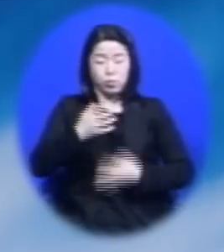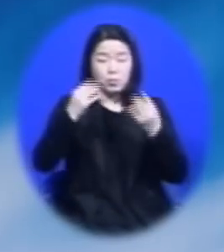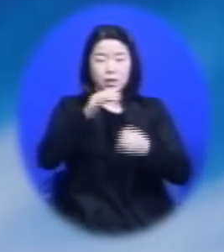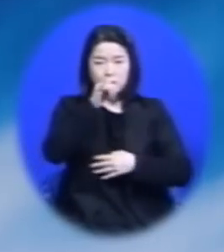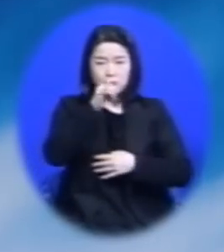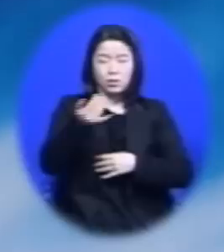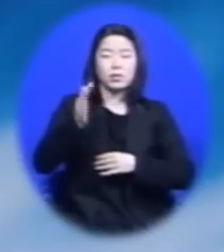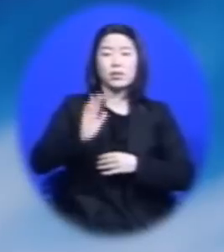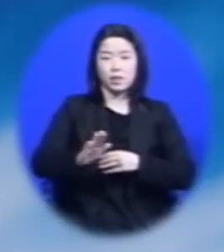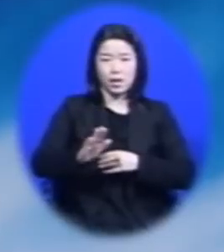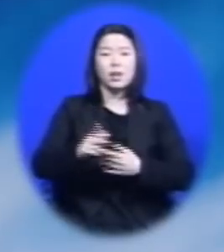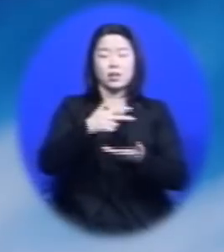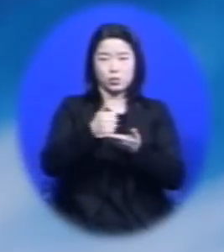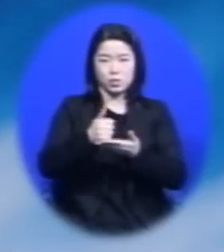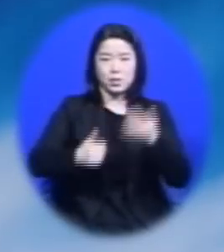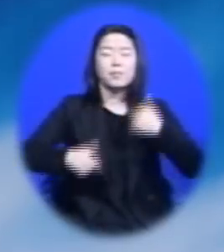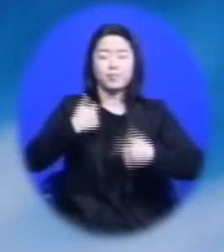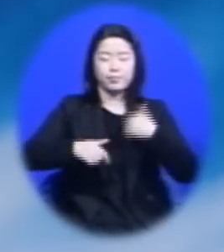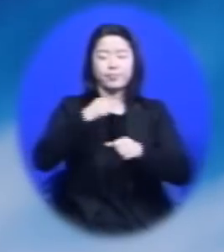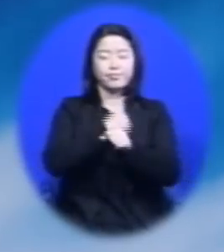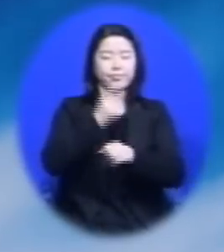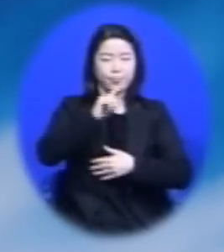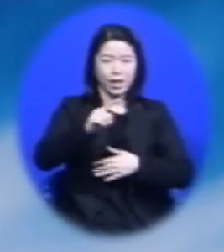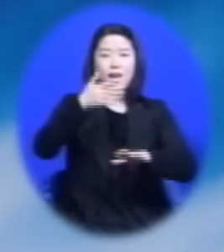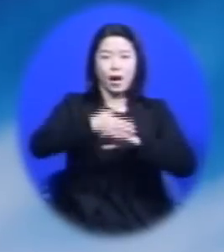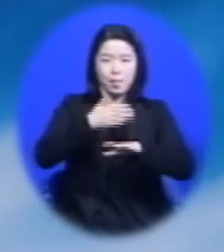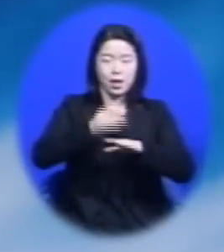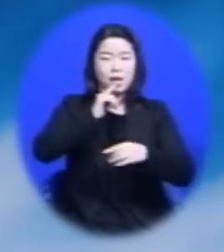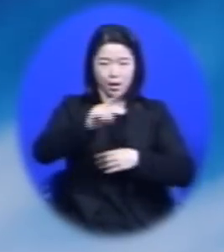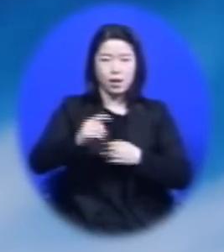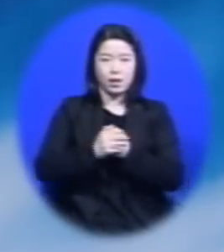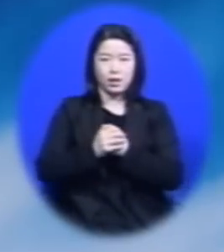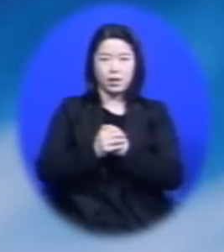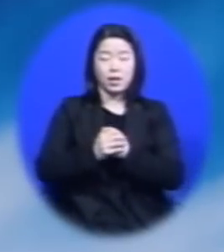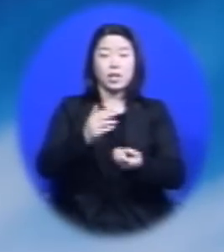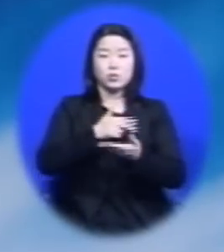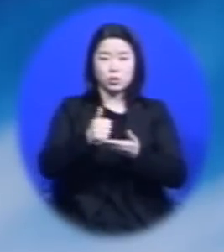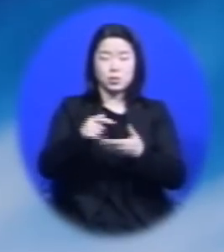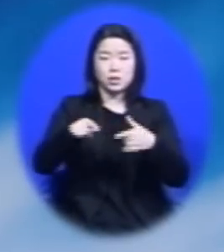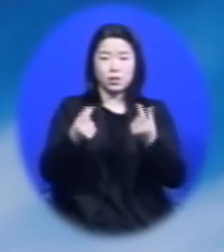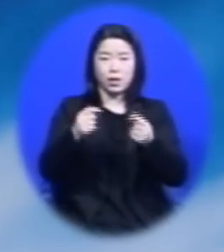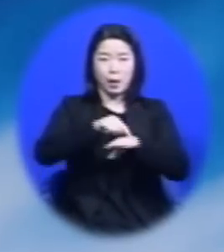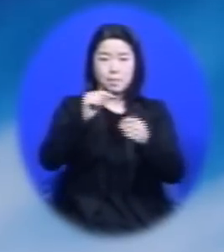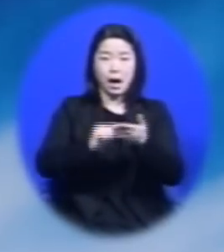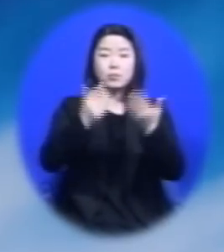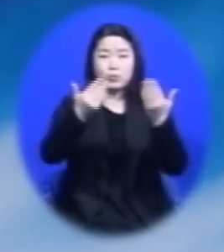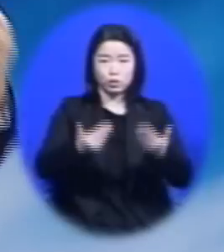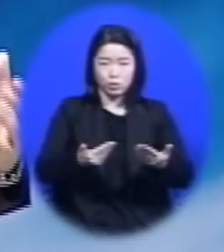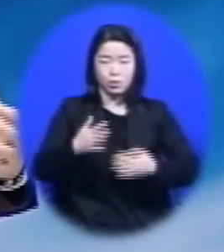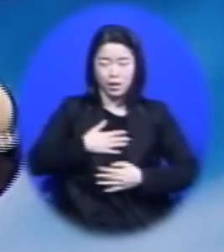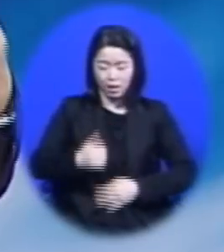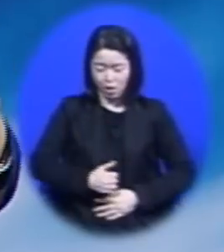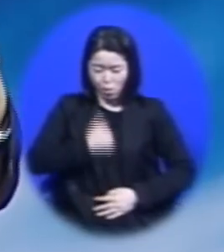그런데 주님이 기뻐해라 감사해라 주님이 그렇게 마음을 주셔서 내가